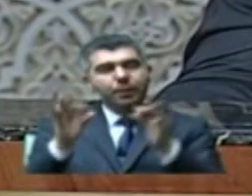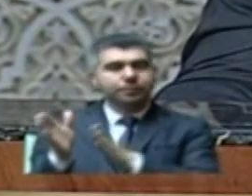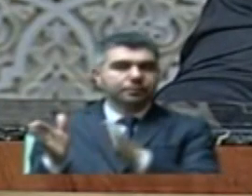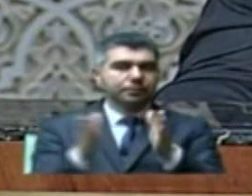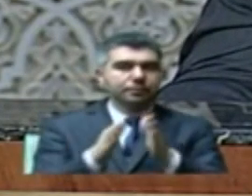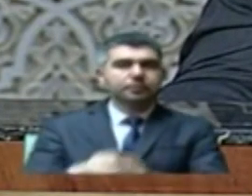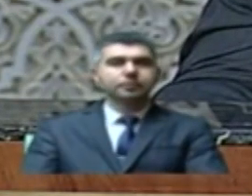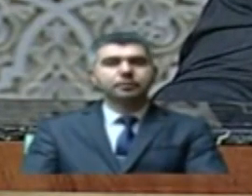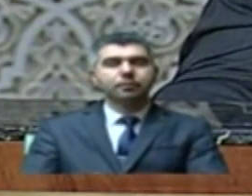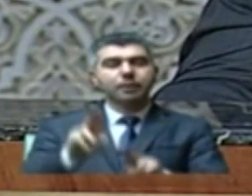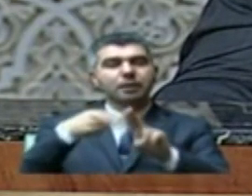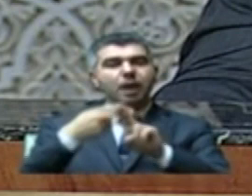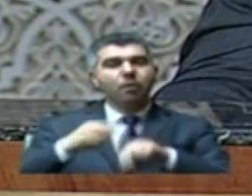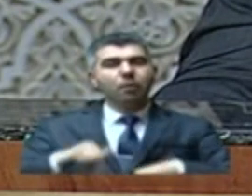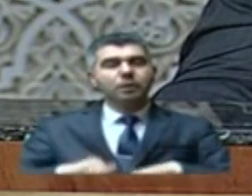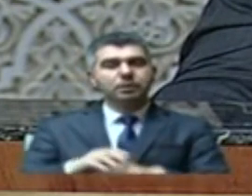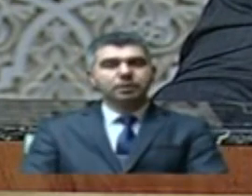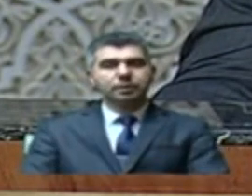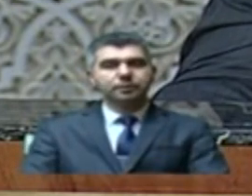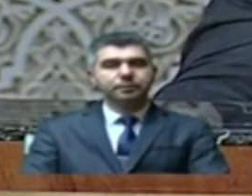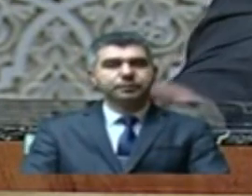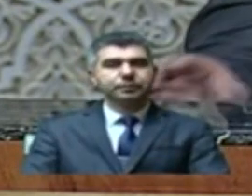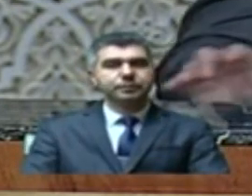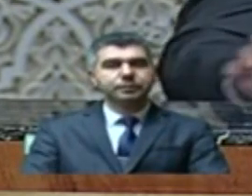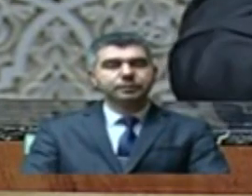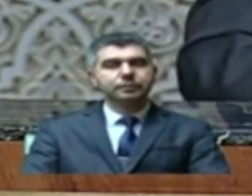شكرا لكم الكلمة سيدة كاتبة الدولة للإجابة على السؤال.